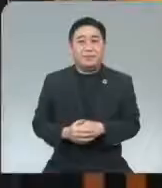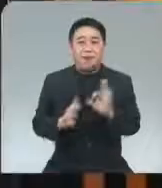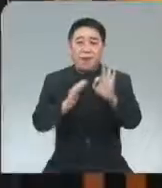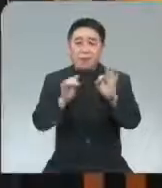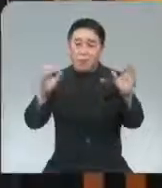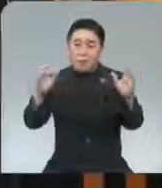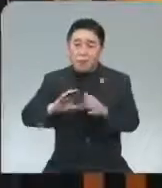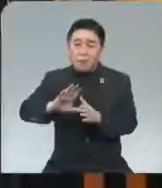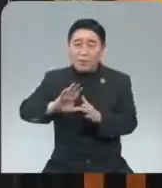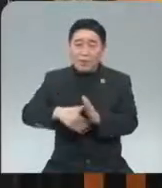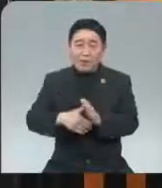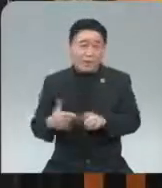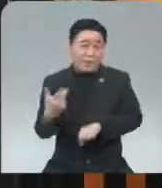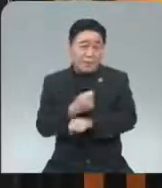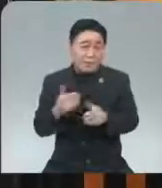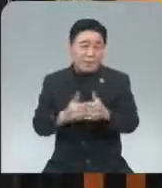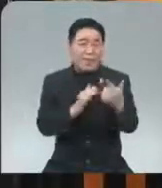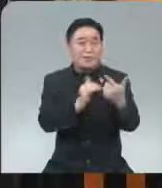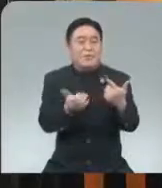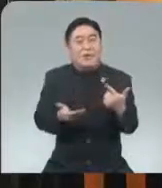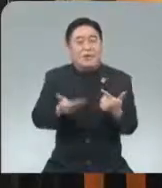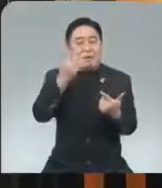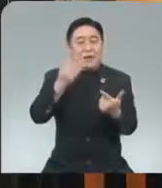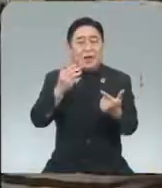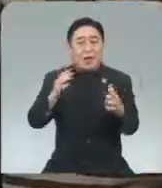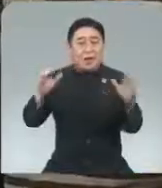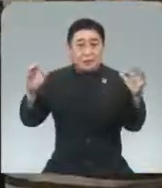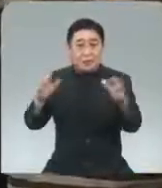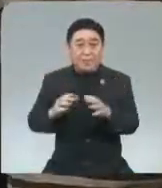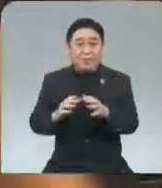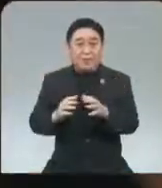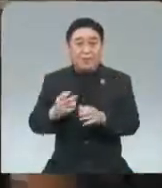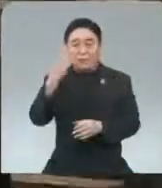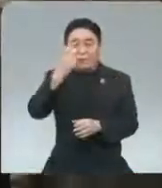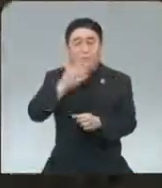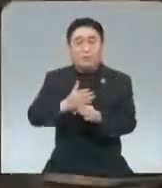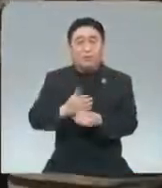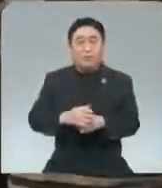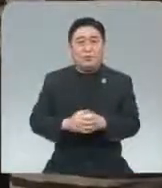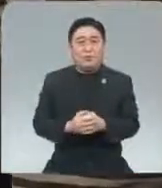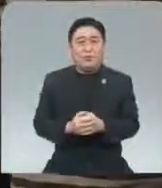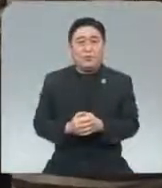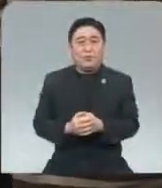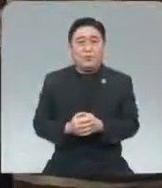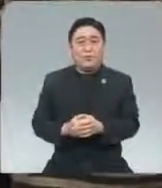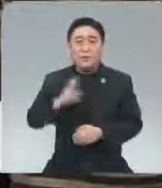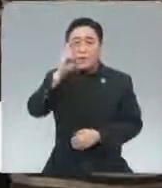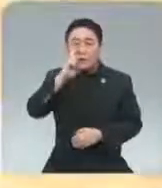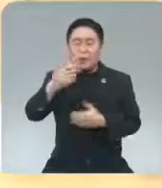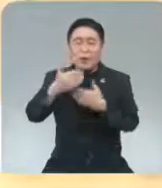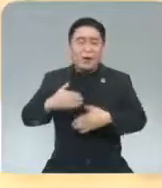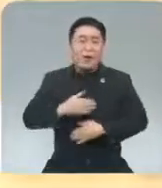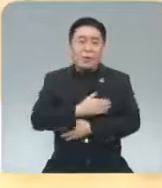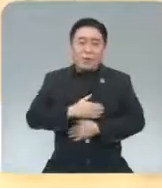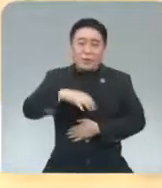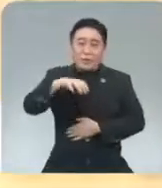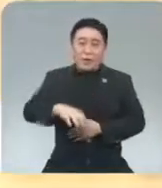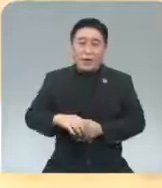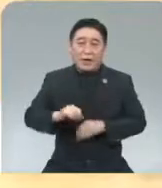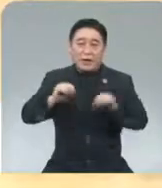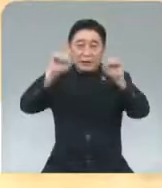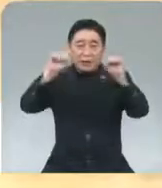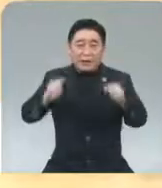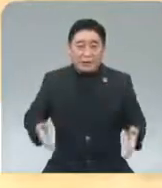werden ab november bis zu zehn personen unabhängig vom impfstatus erlaubt sein jedoch will die regierung bei treffenden